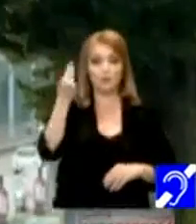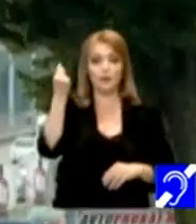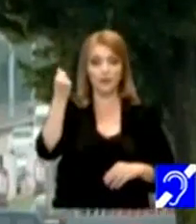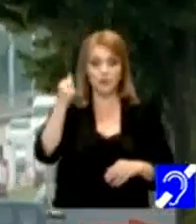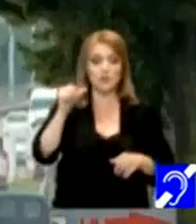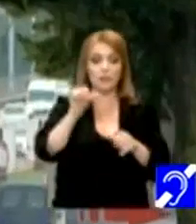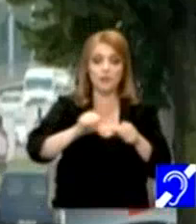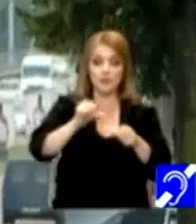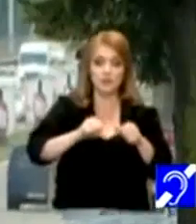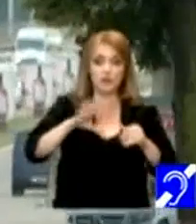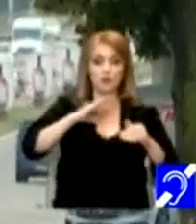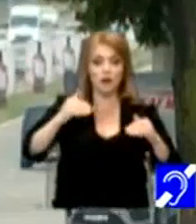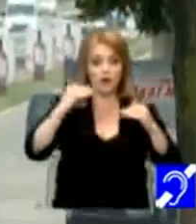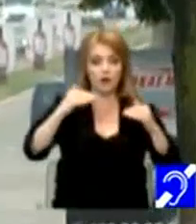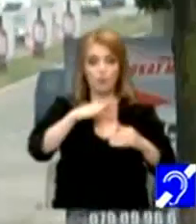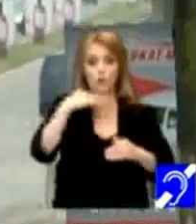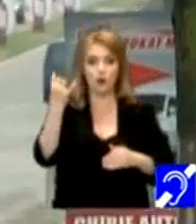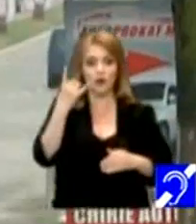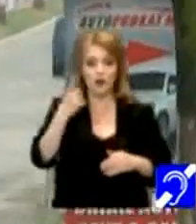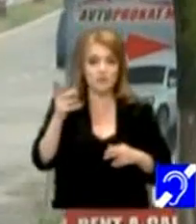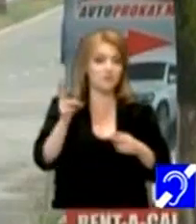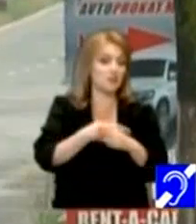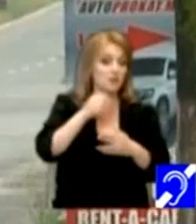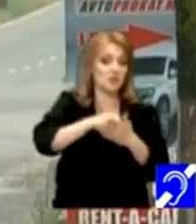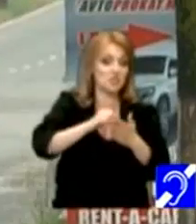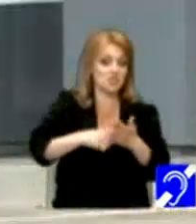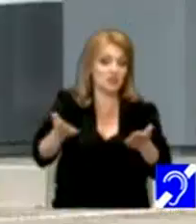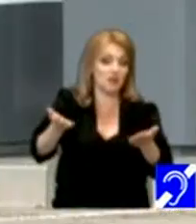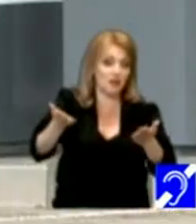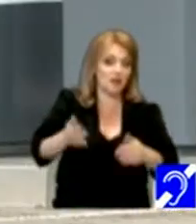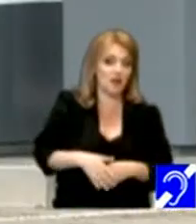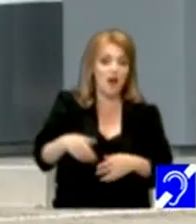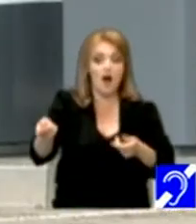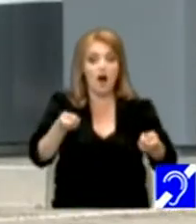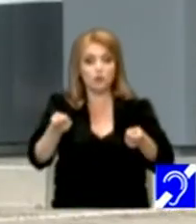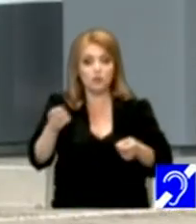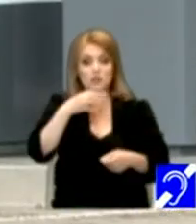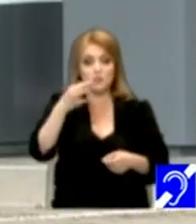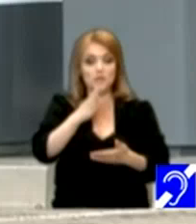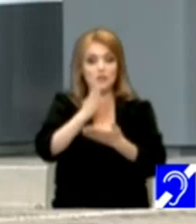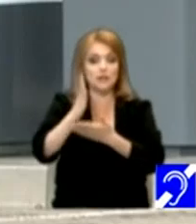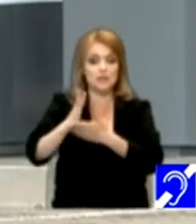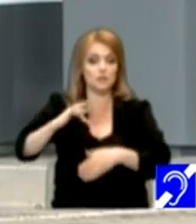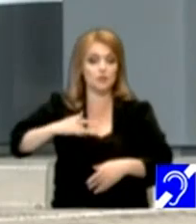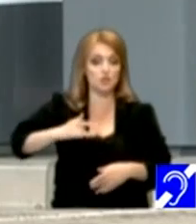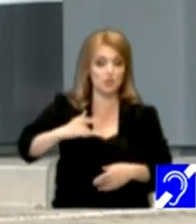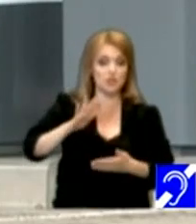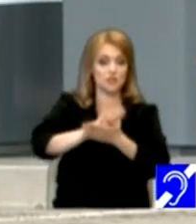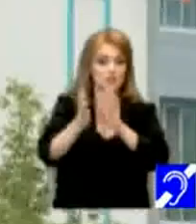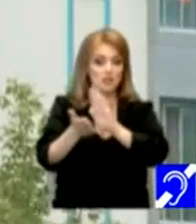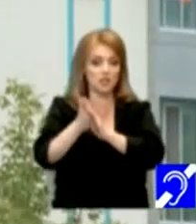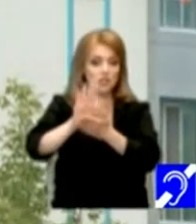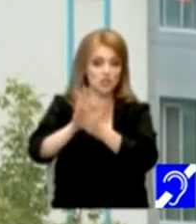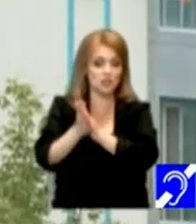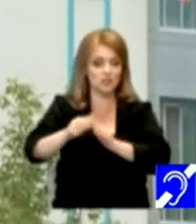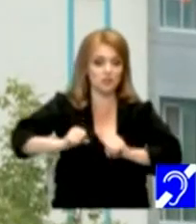prețurile la carburanți au crescut de mai multe ori fără motivații clare. Autoritățile au spus că există suspiciuni de înțelegere de